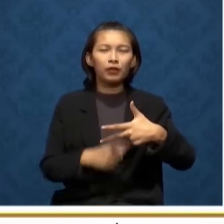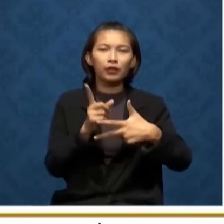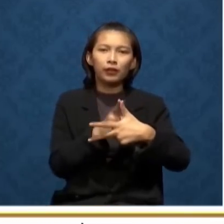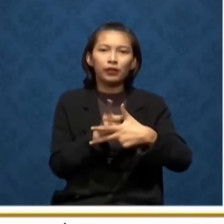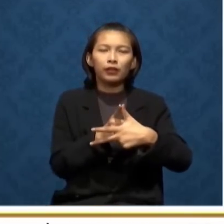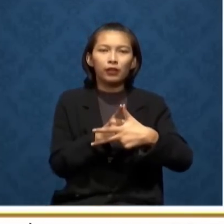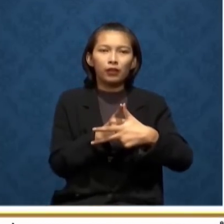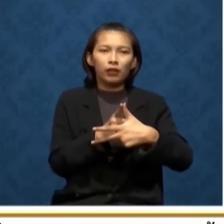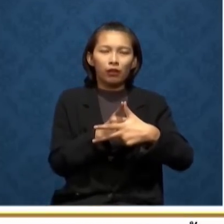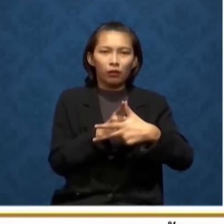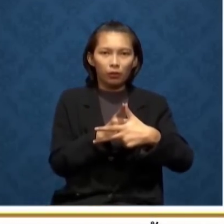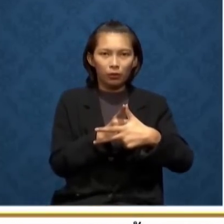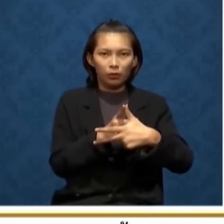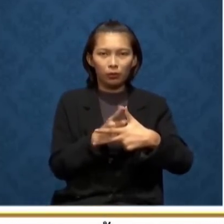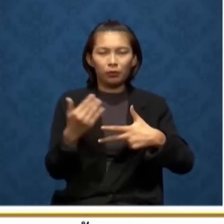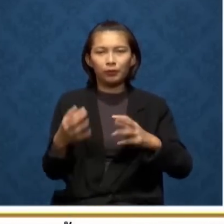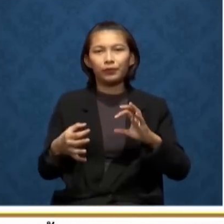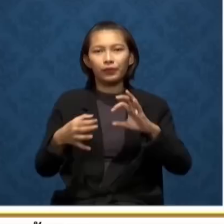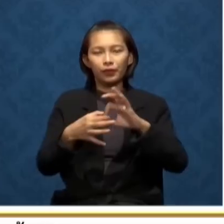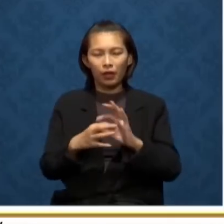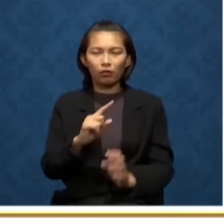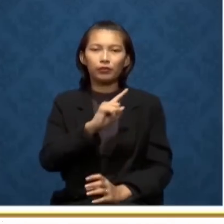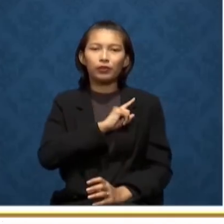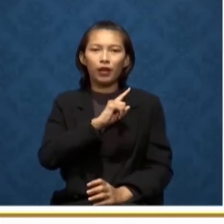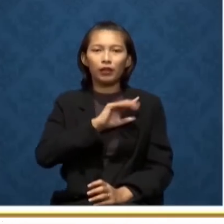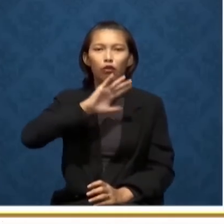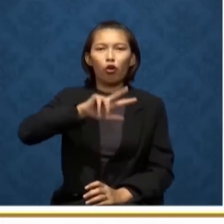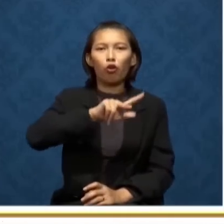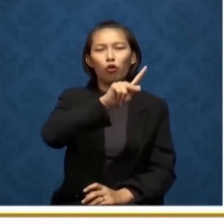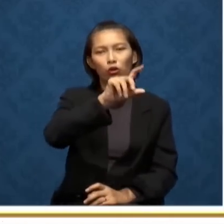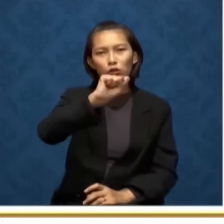ขอทหนึ่ครั เป็นเรื่องอำนาจหน้าที่ของกอสอม.